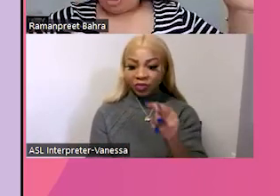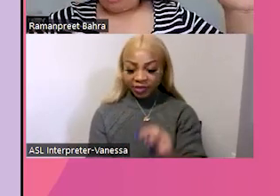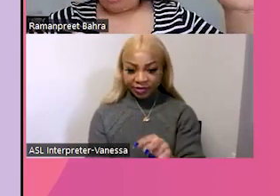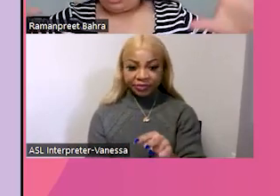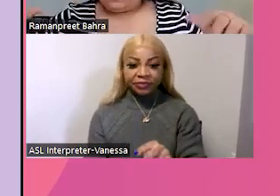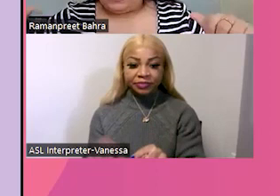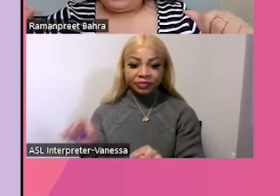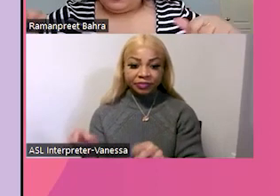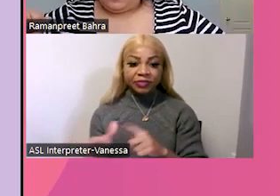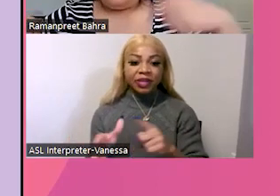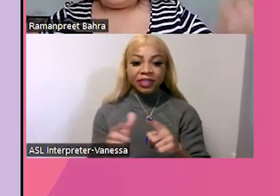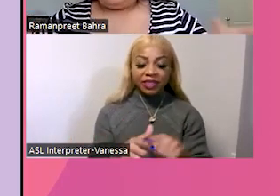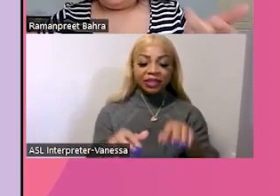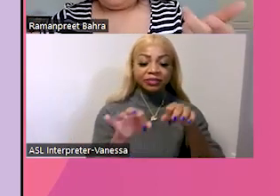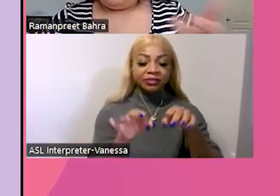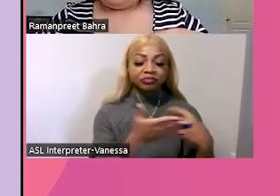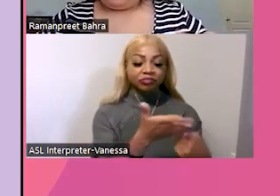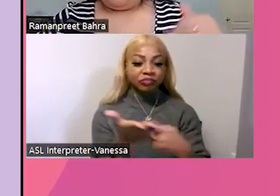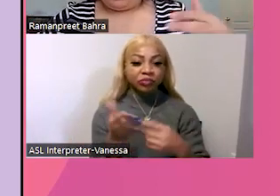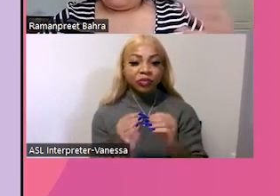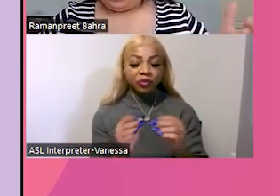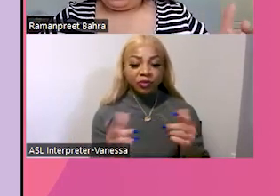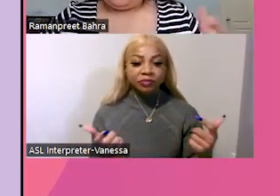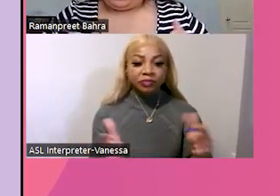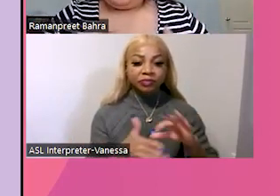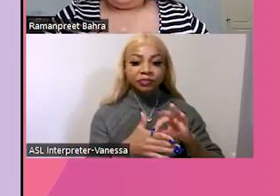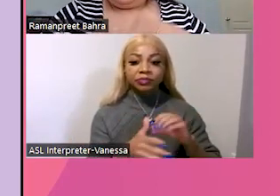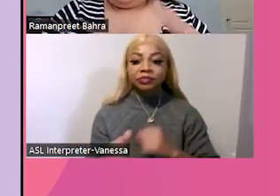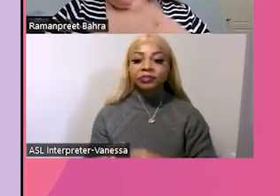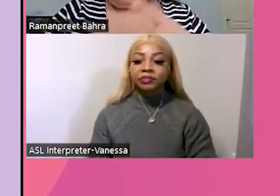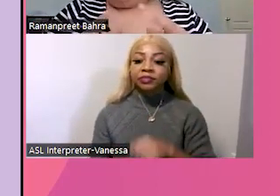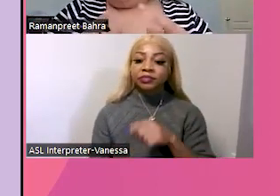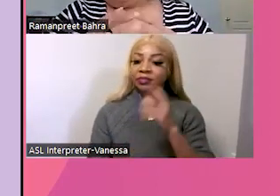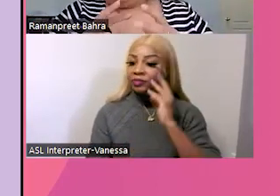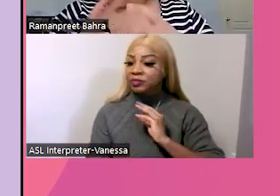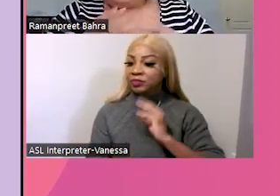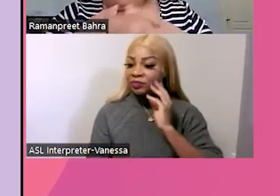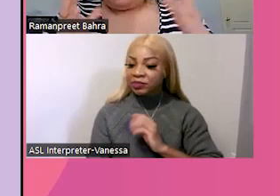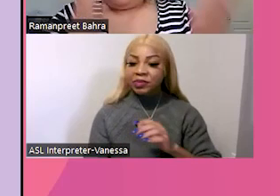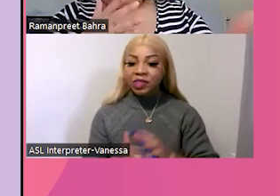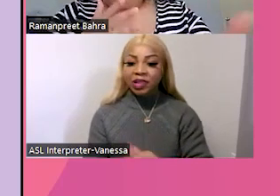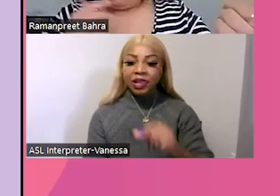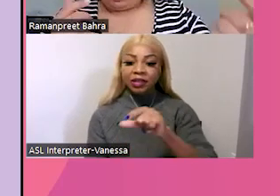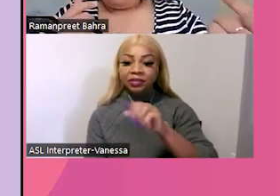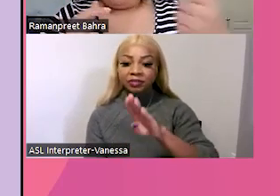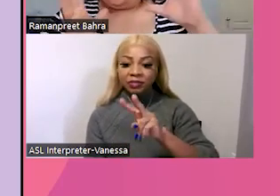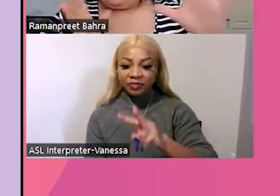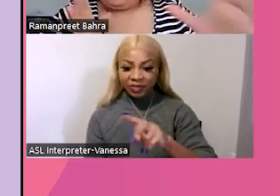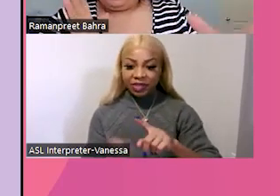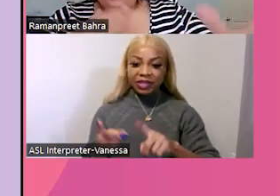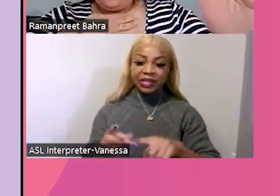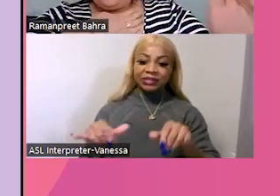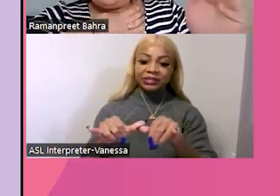Sally. Donc, puis on y reviendra au contexte plus important par la suite. Alors,